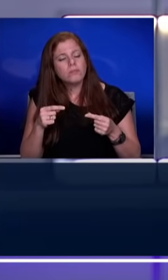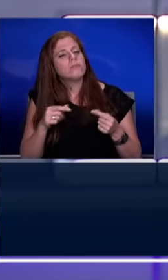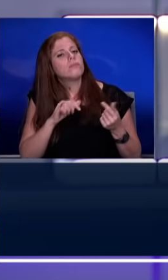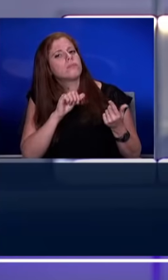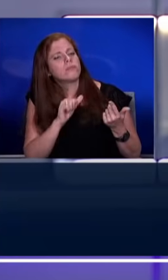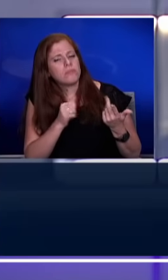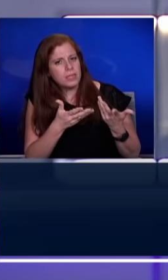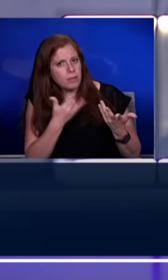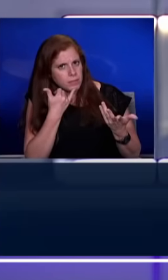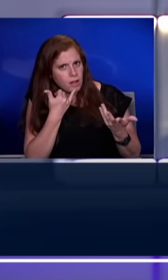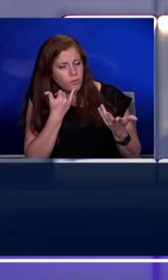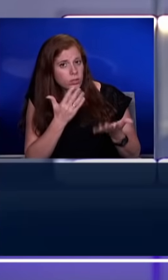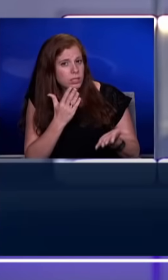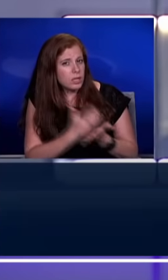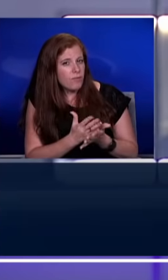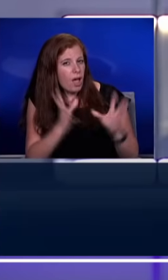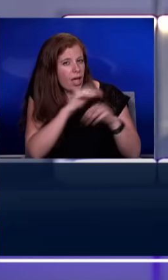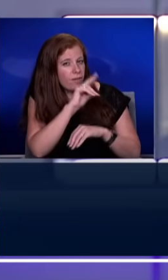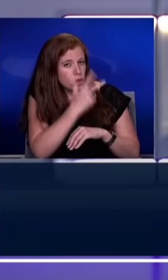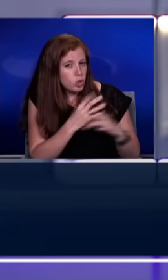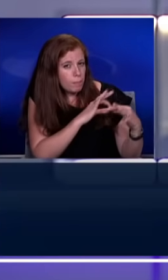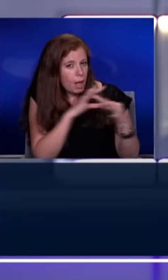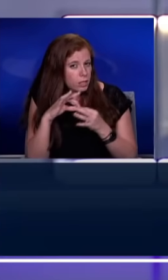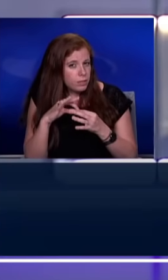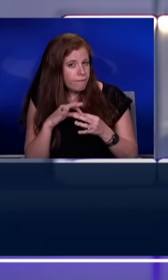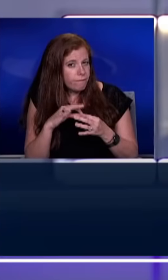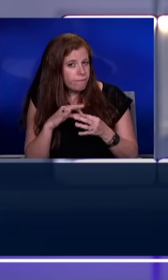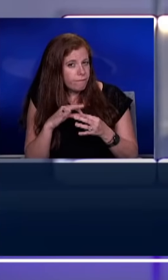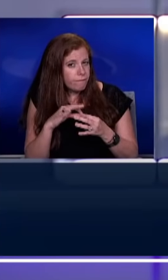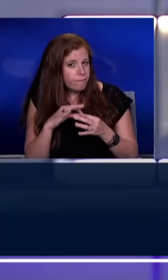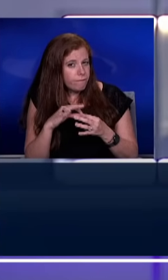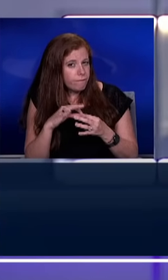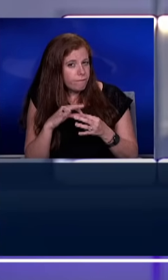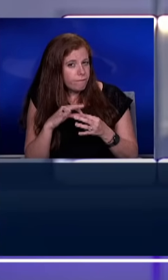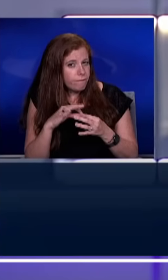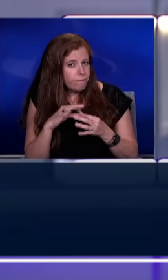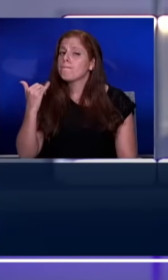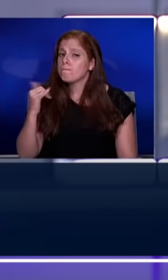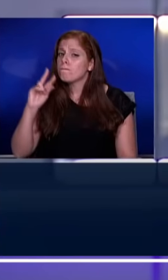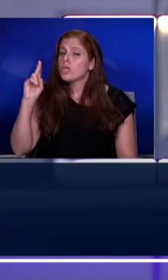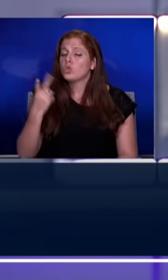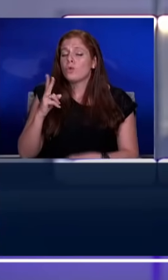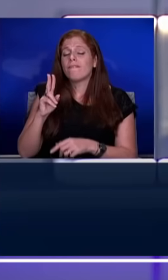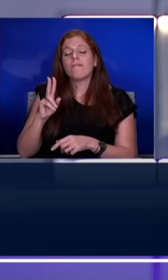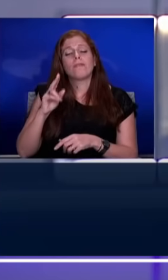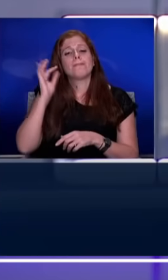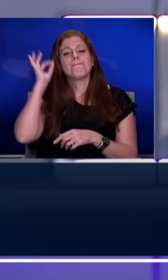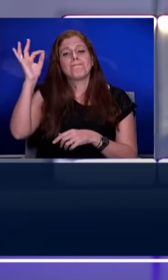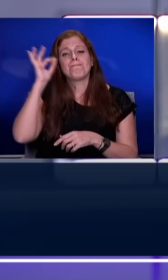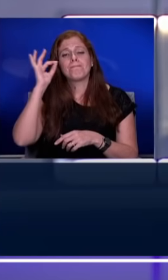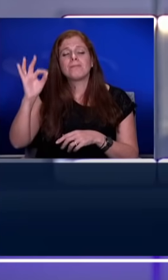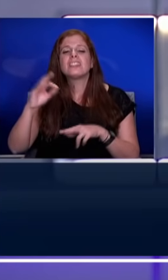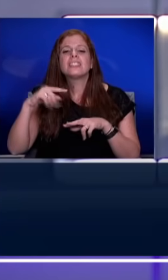קו הטלפון. זה כבר ערב שלישי ברצף של התראות כאלה. נכון, שוב התראה צבע אדום בסדרות. צריך להגיד,